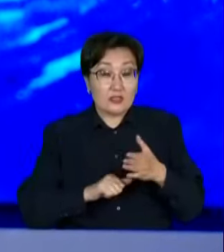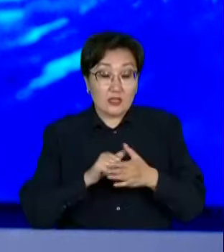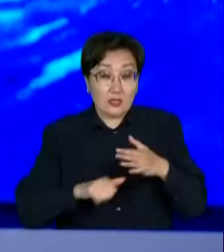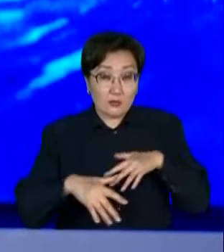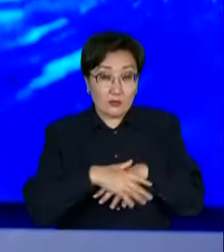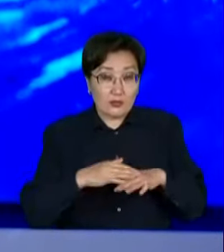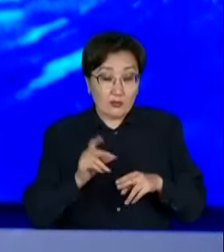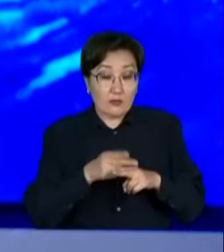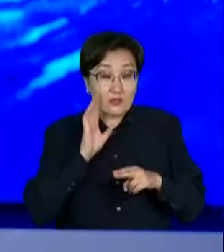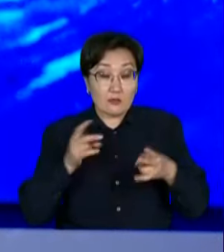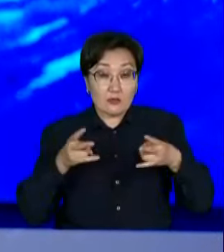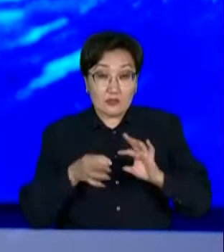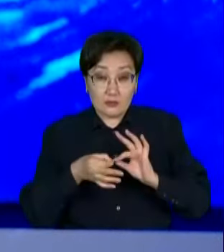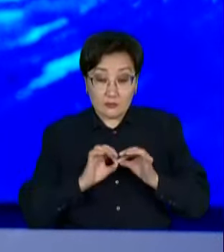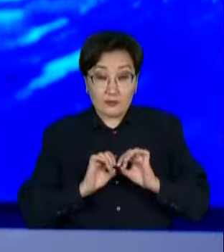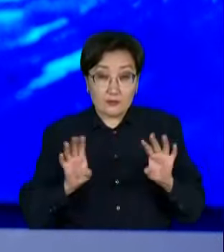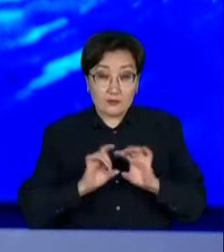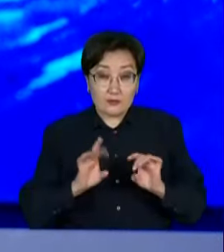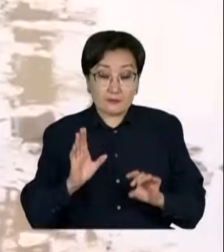зар болып қалған. Толығырақ тілші айтады.